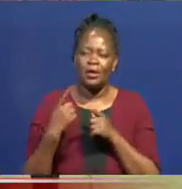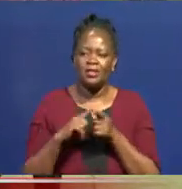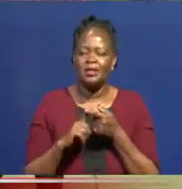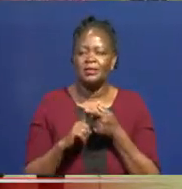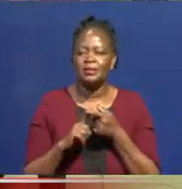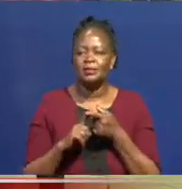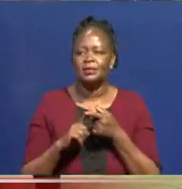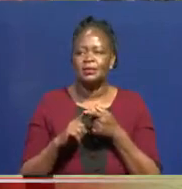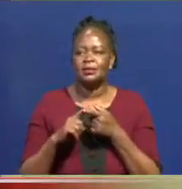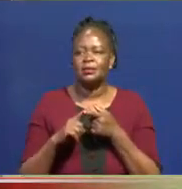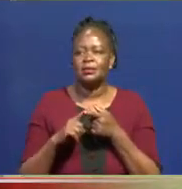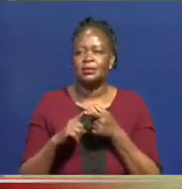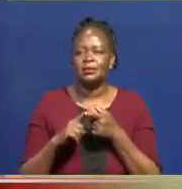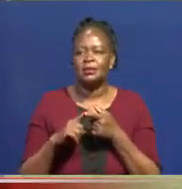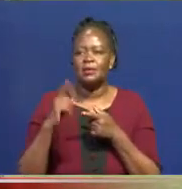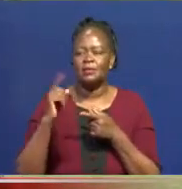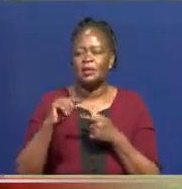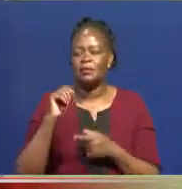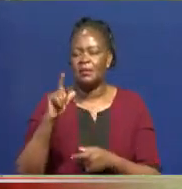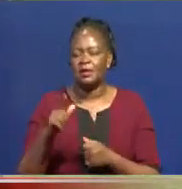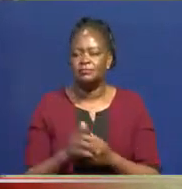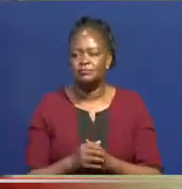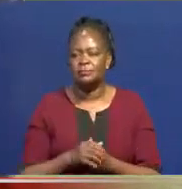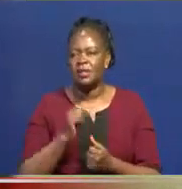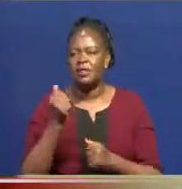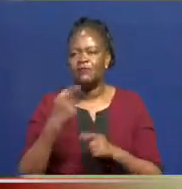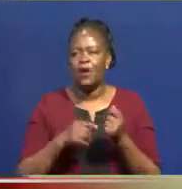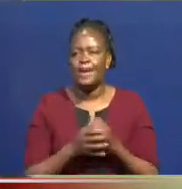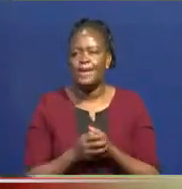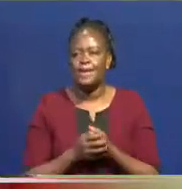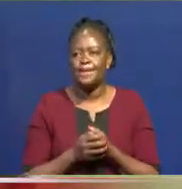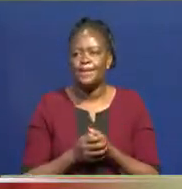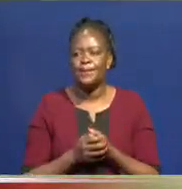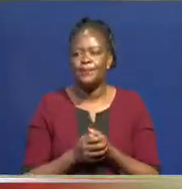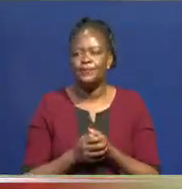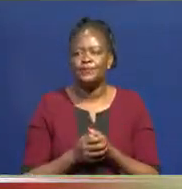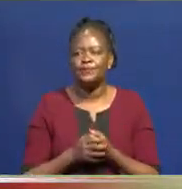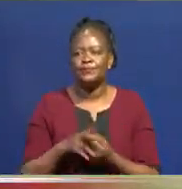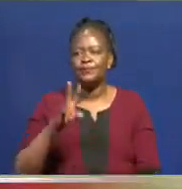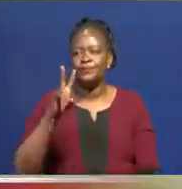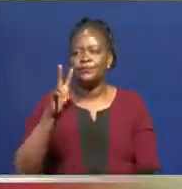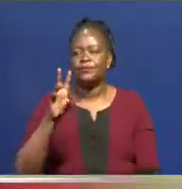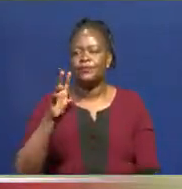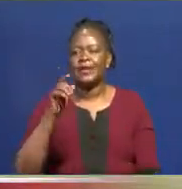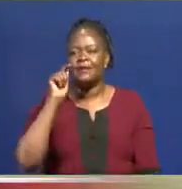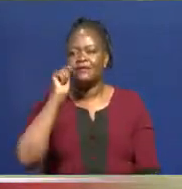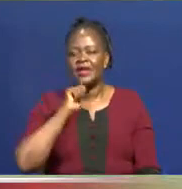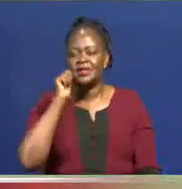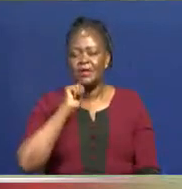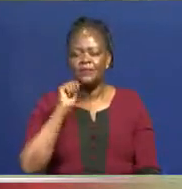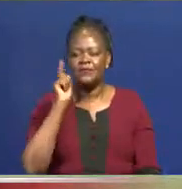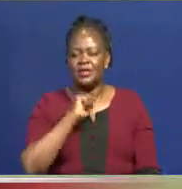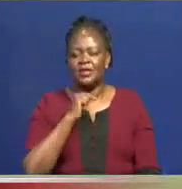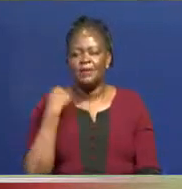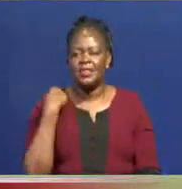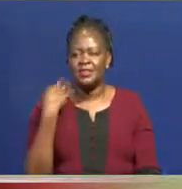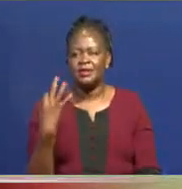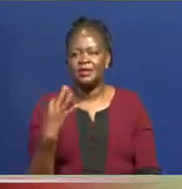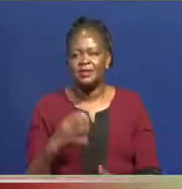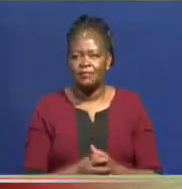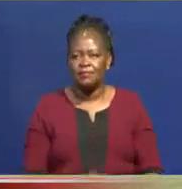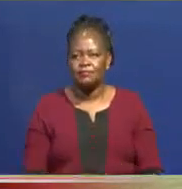akimpiku Michael Karanga. Abil Omolo wa kilabu cha mchezo cha Vetlab alimaliza watatu kwa alama